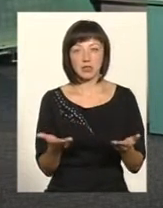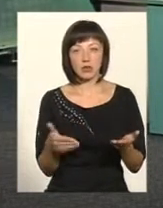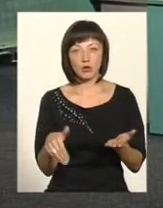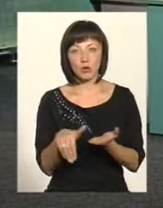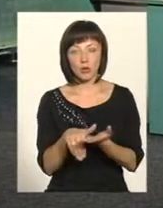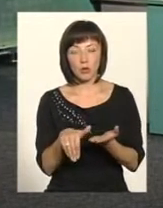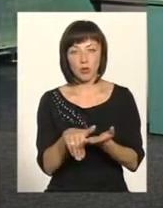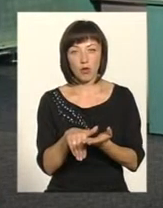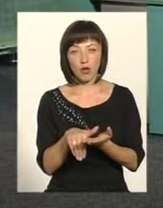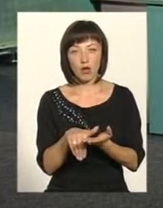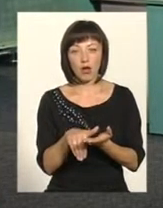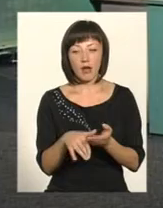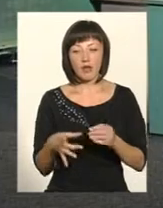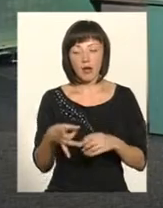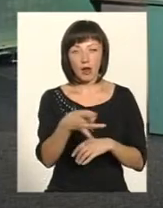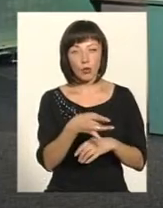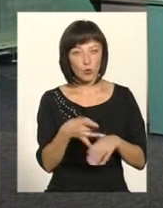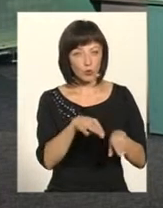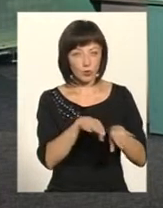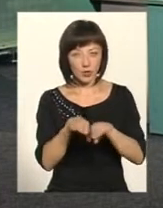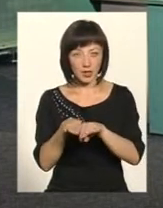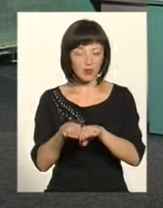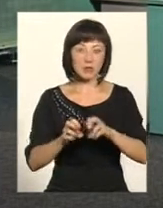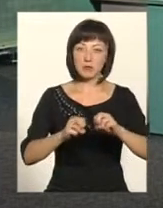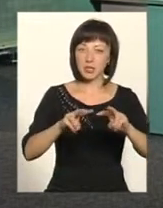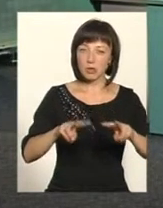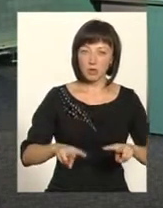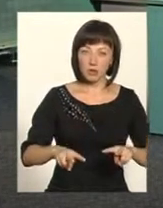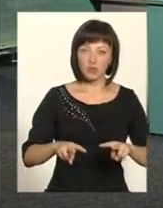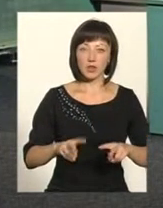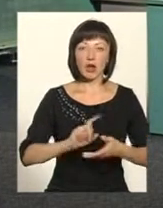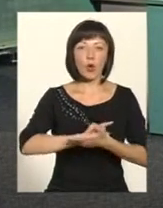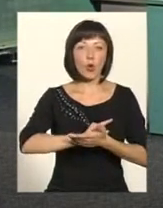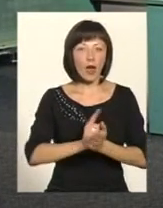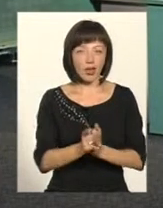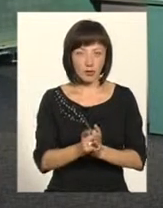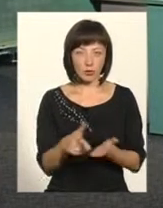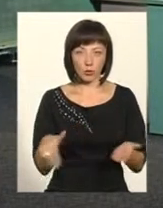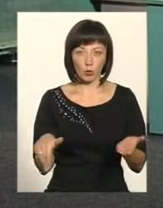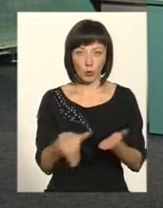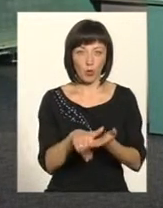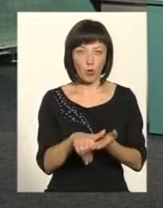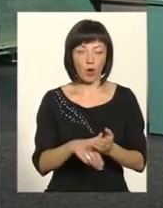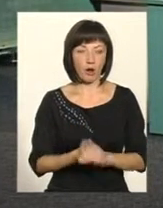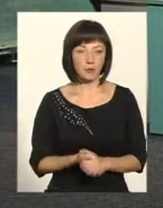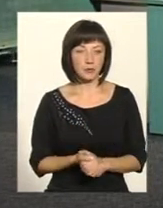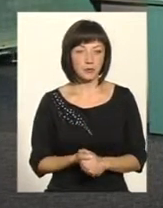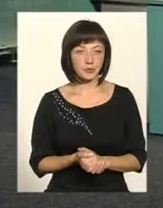допомога, допомога на районному рівні, там, і спеціалізована, ургентна допомога.